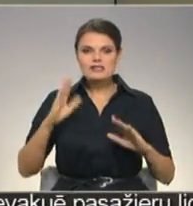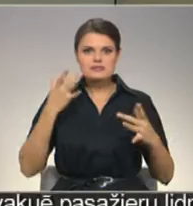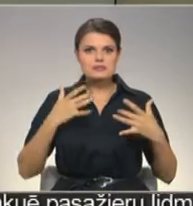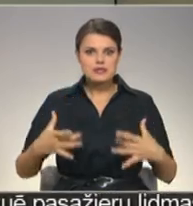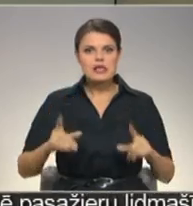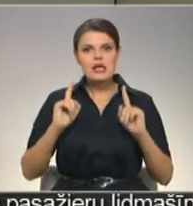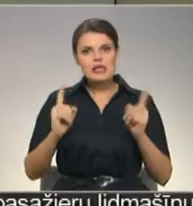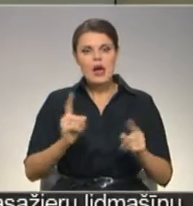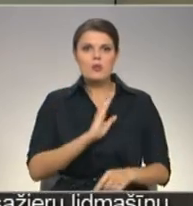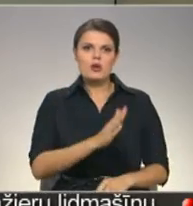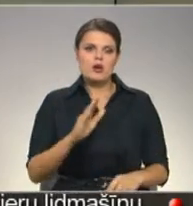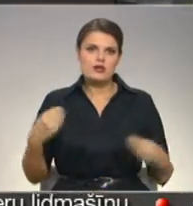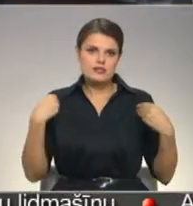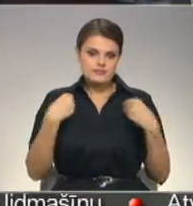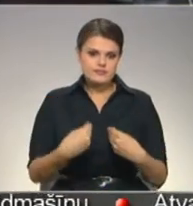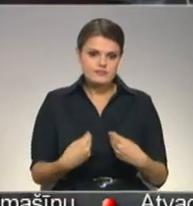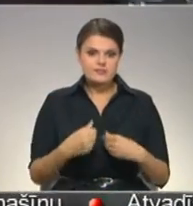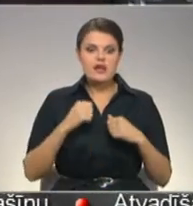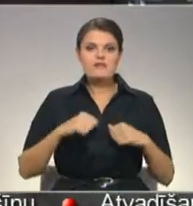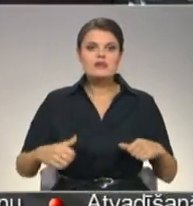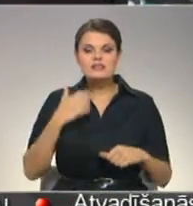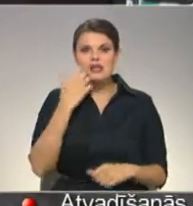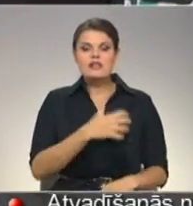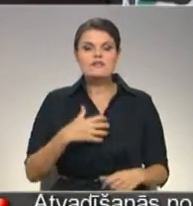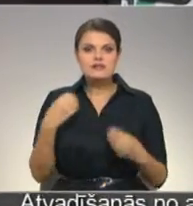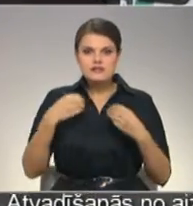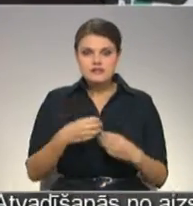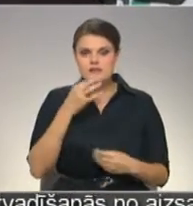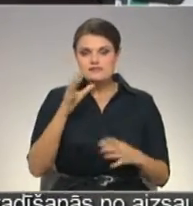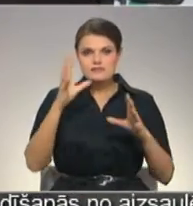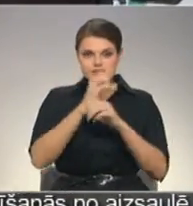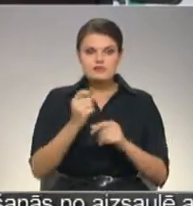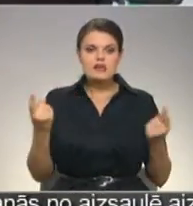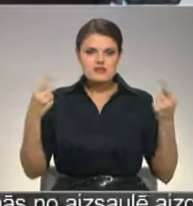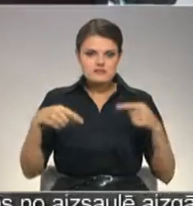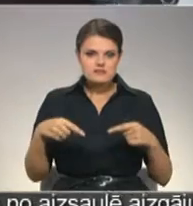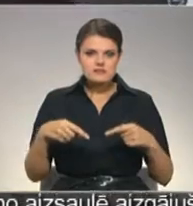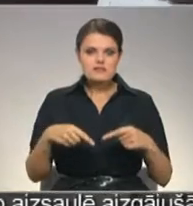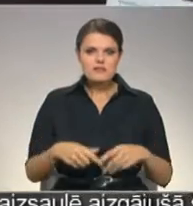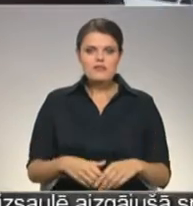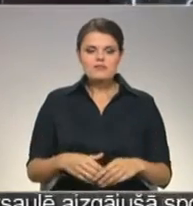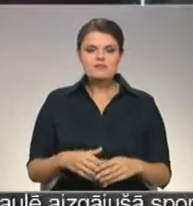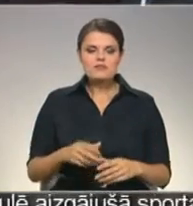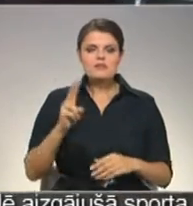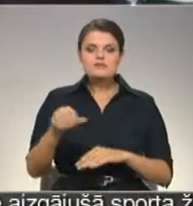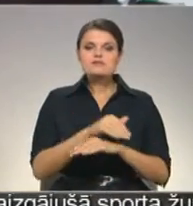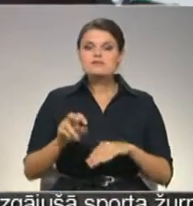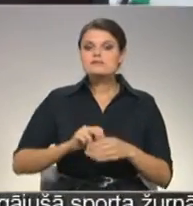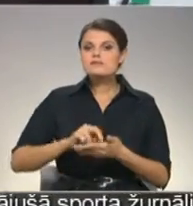reģionālā televīzija. Kad vesti ir jānesā? Tumšā laikā. Un ielu kā